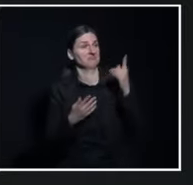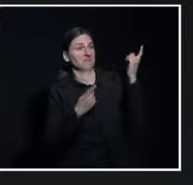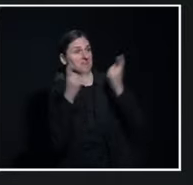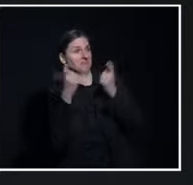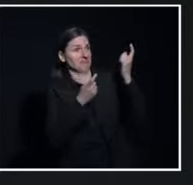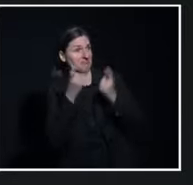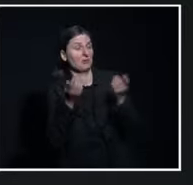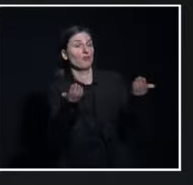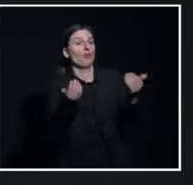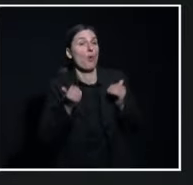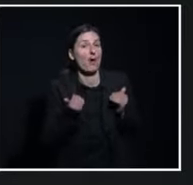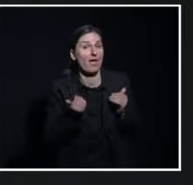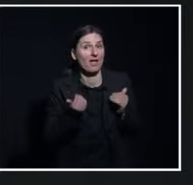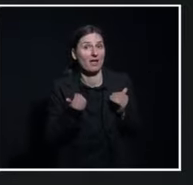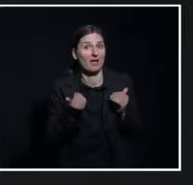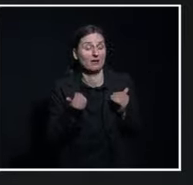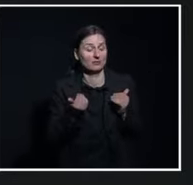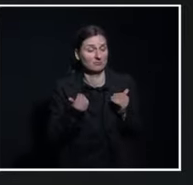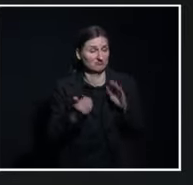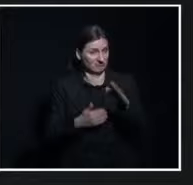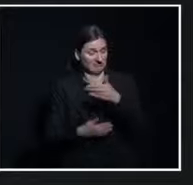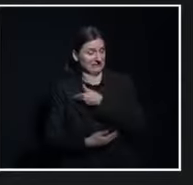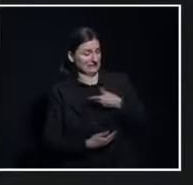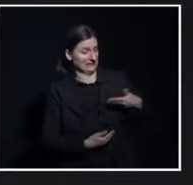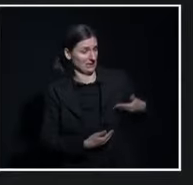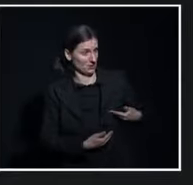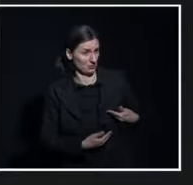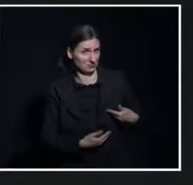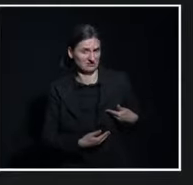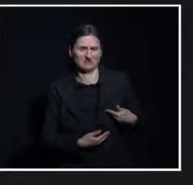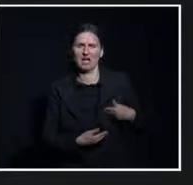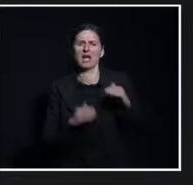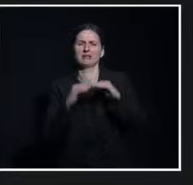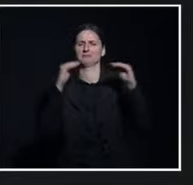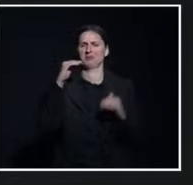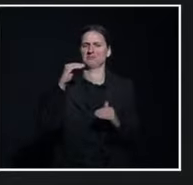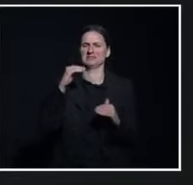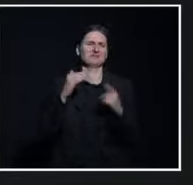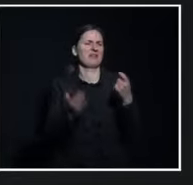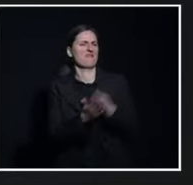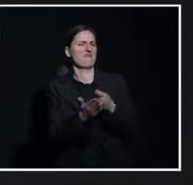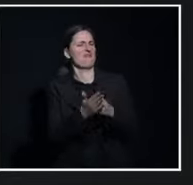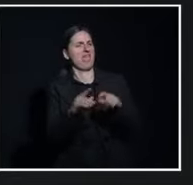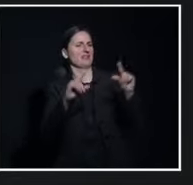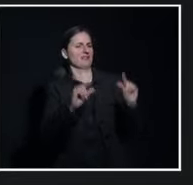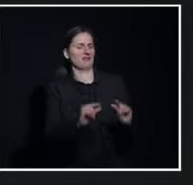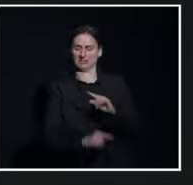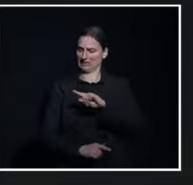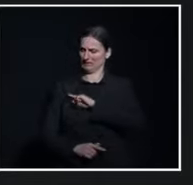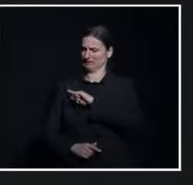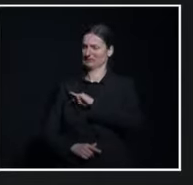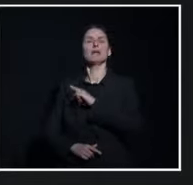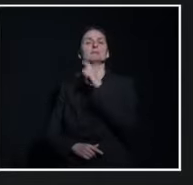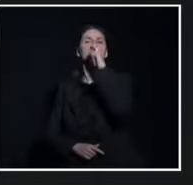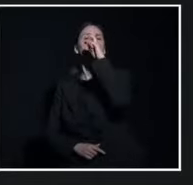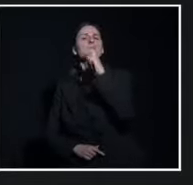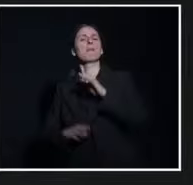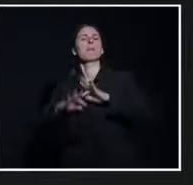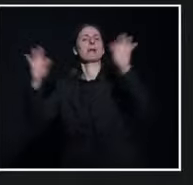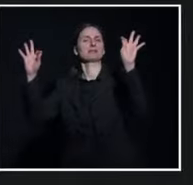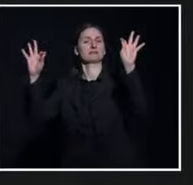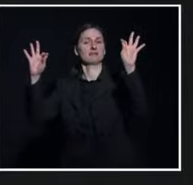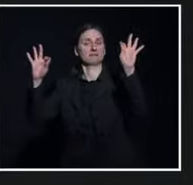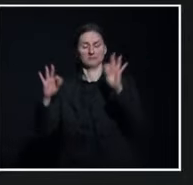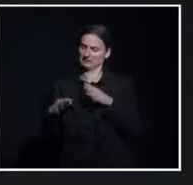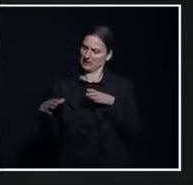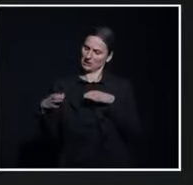Herkunft oder ihrer gesundheitlichen Verfassung weniger wert sind als man selbst oder als die